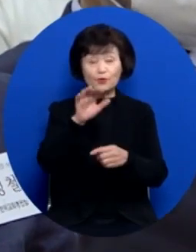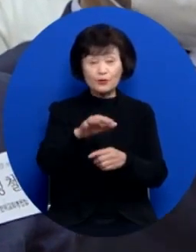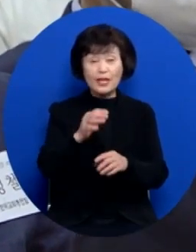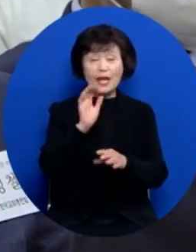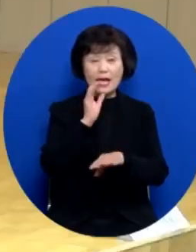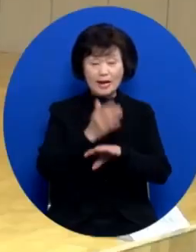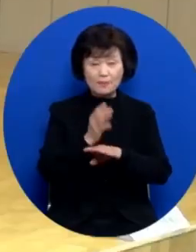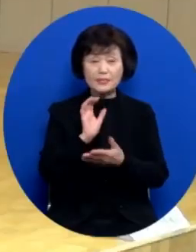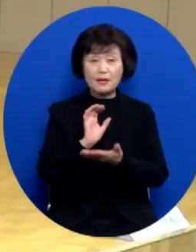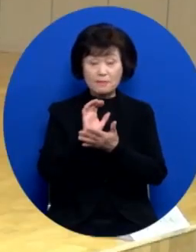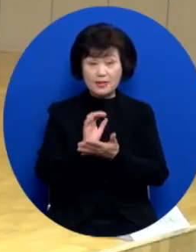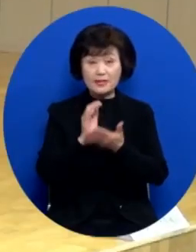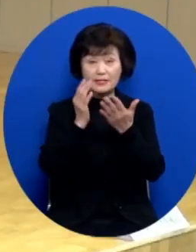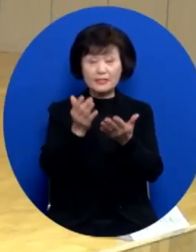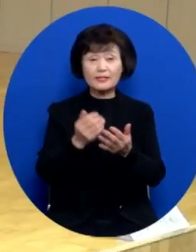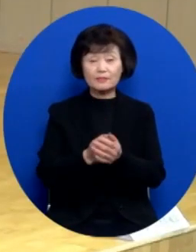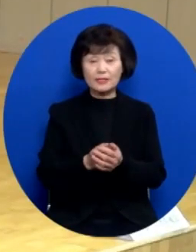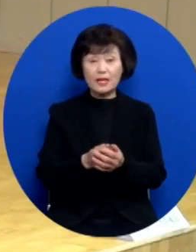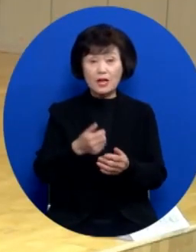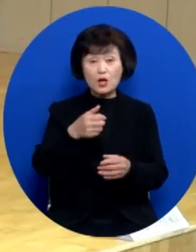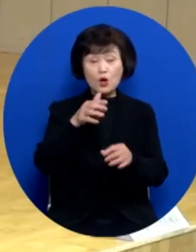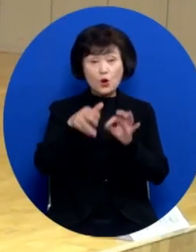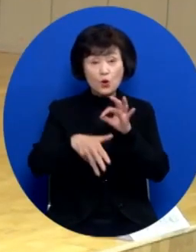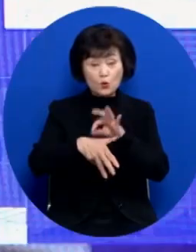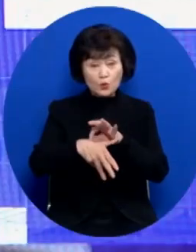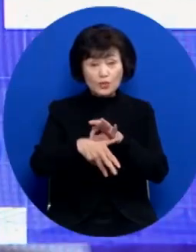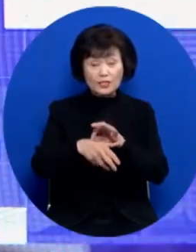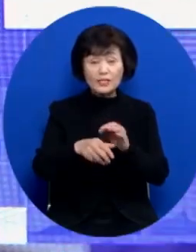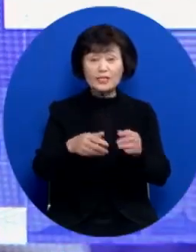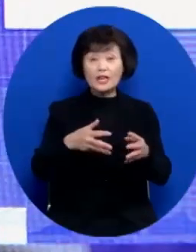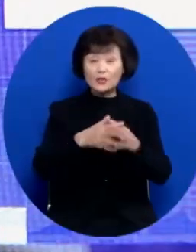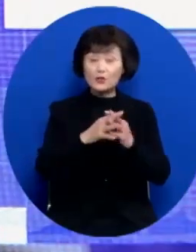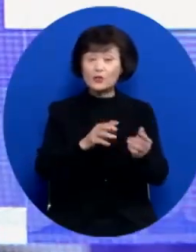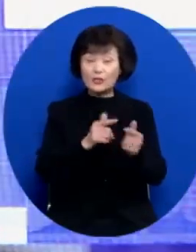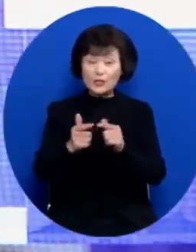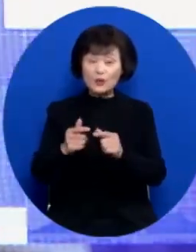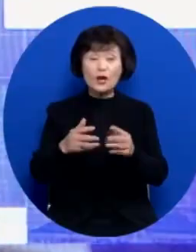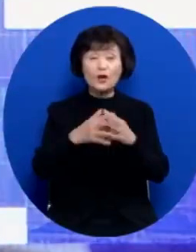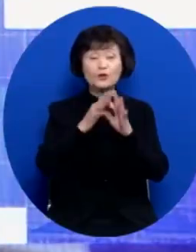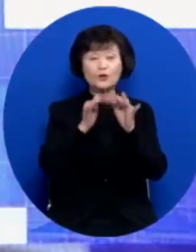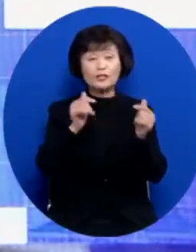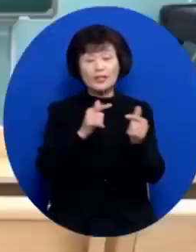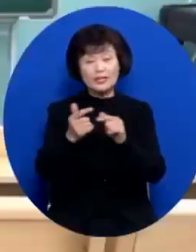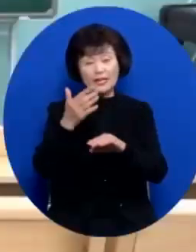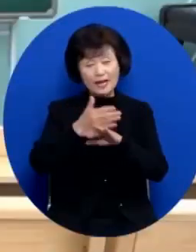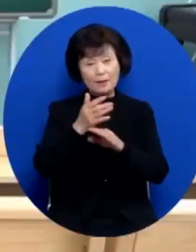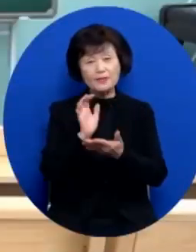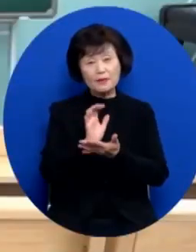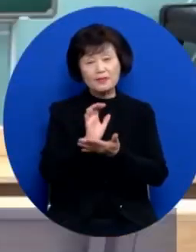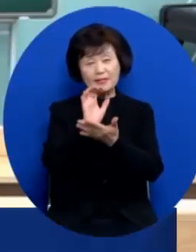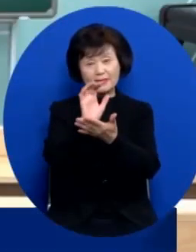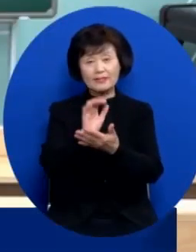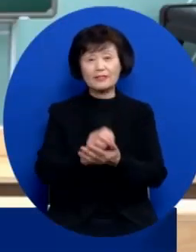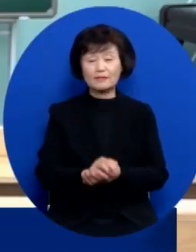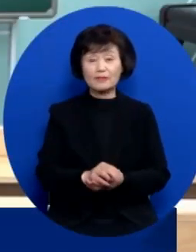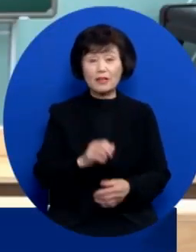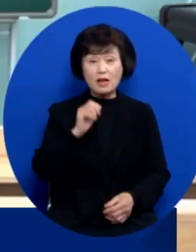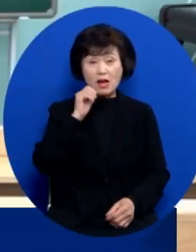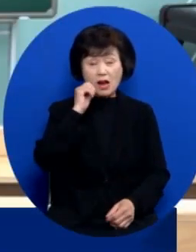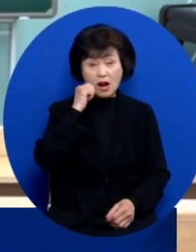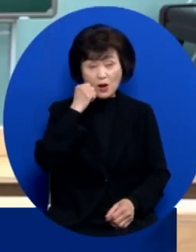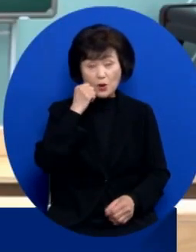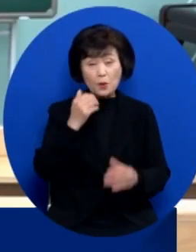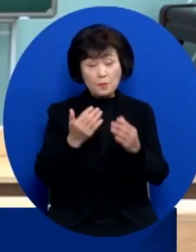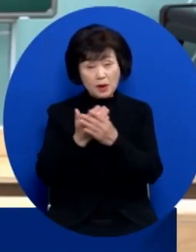한교총도 울진군 기독교연합회와 IM건설에 각각 감사패를 전달했습니다. 재난이 상존하는